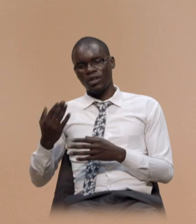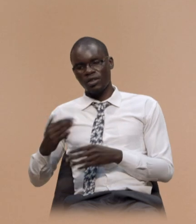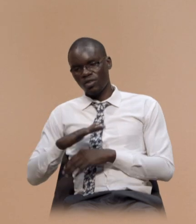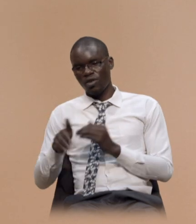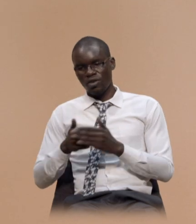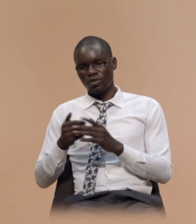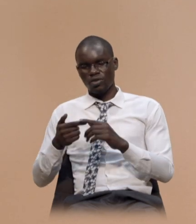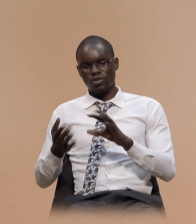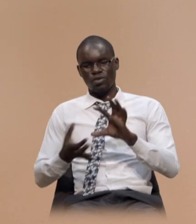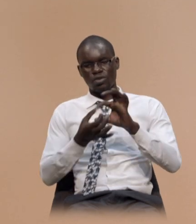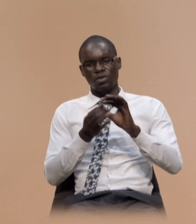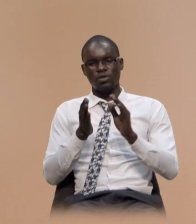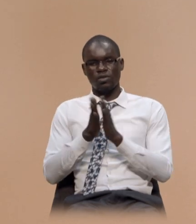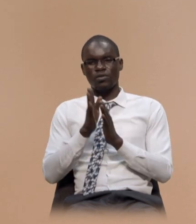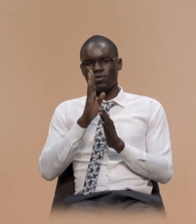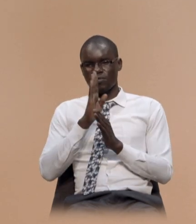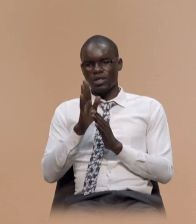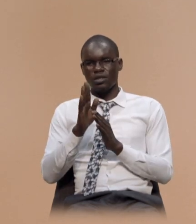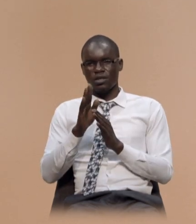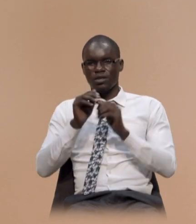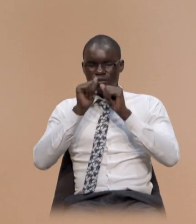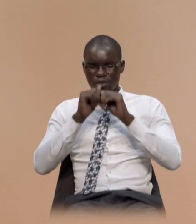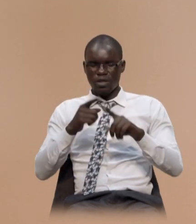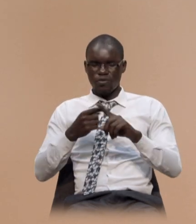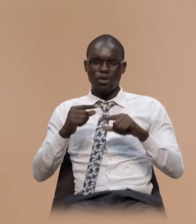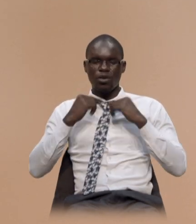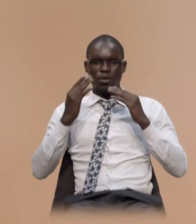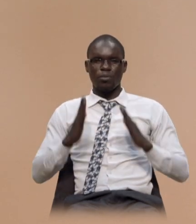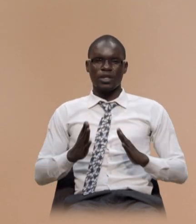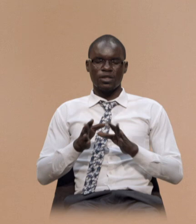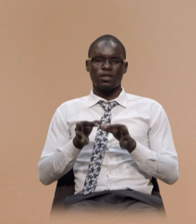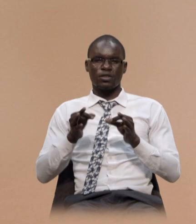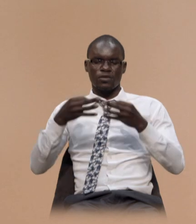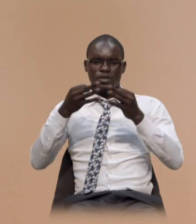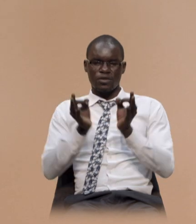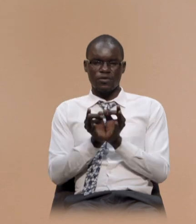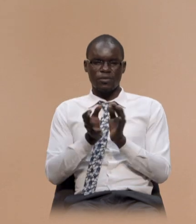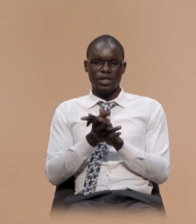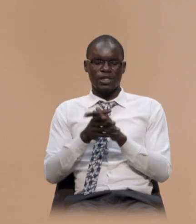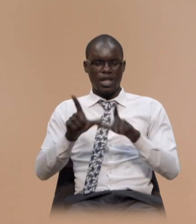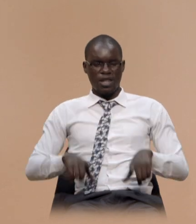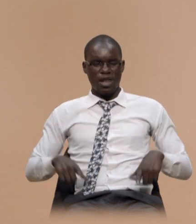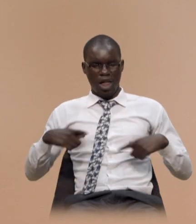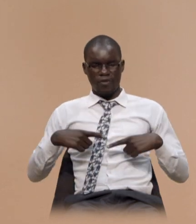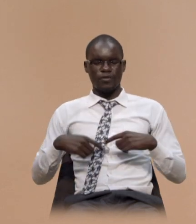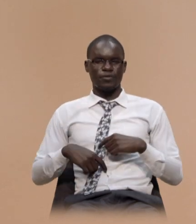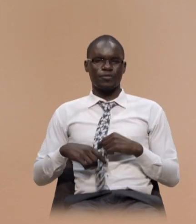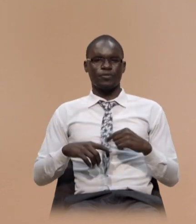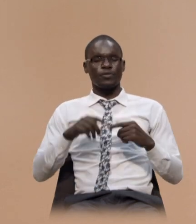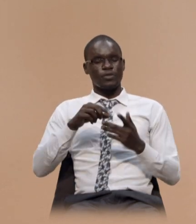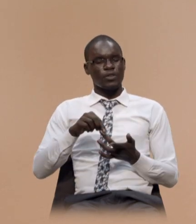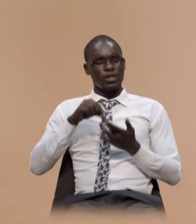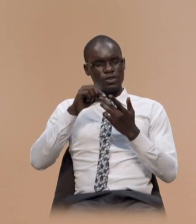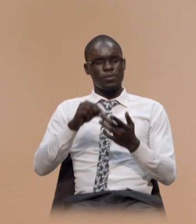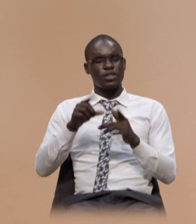katika kubarikiwa na ujumbe kutoka kwa mtumishi wa Mungu kwa jamii zetu. Huu ni ujumbe maalum kwa jamii. Natumai